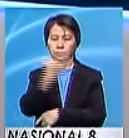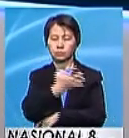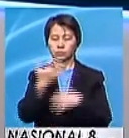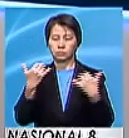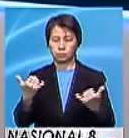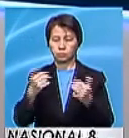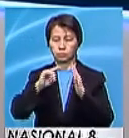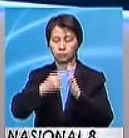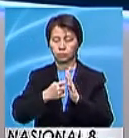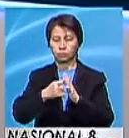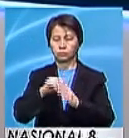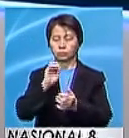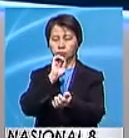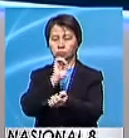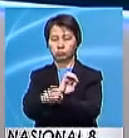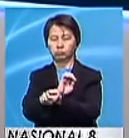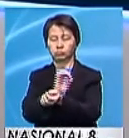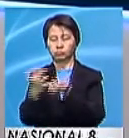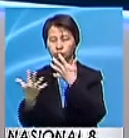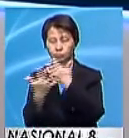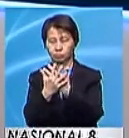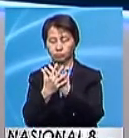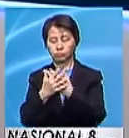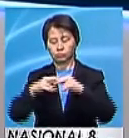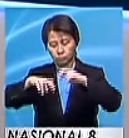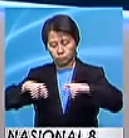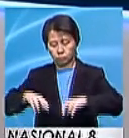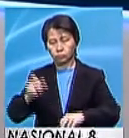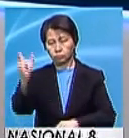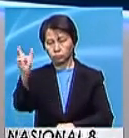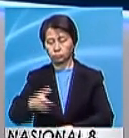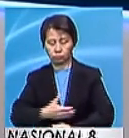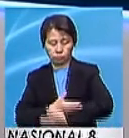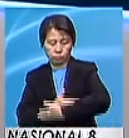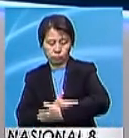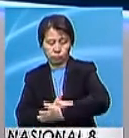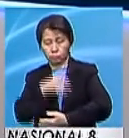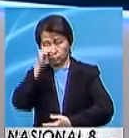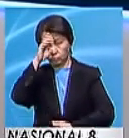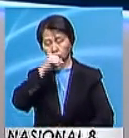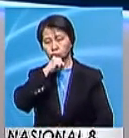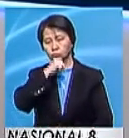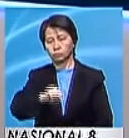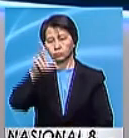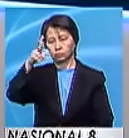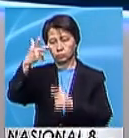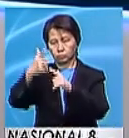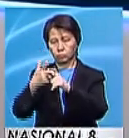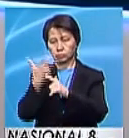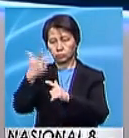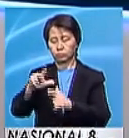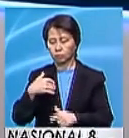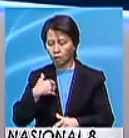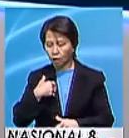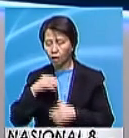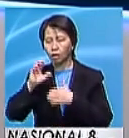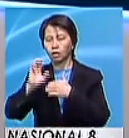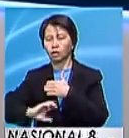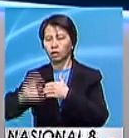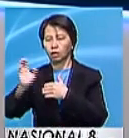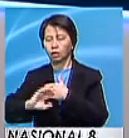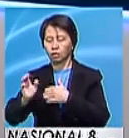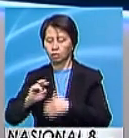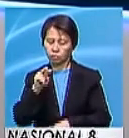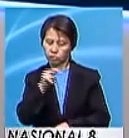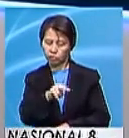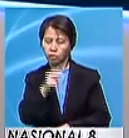ini. Penahanan bagi membantu siasatan berhubung kes seorang bayi lelaki berusia 3 bulan yang mengalami kecederaan